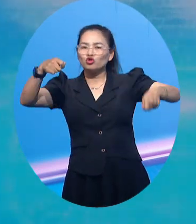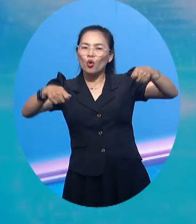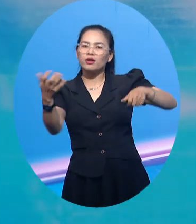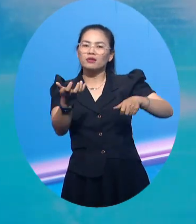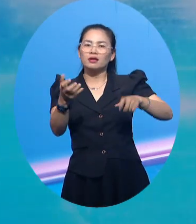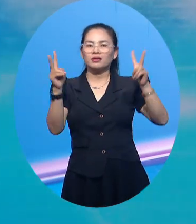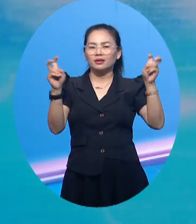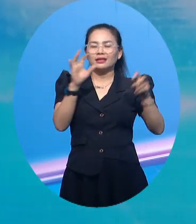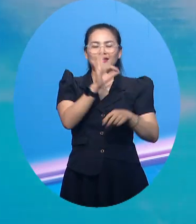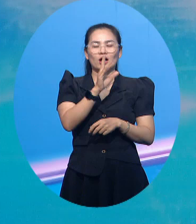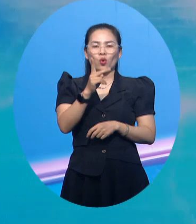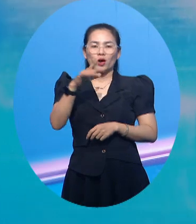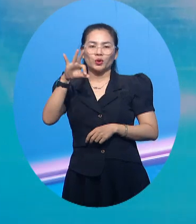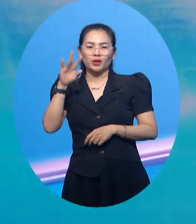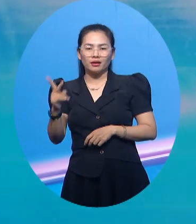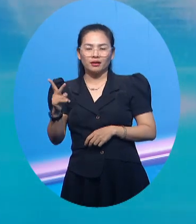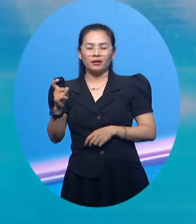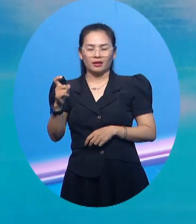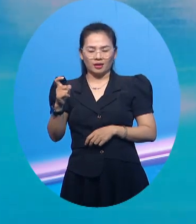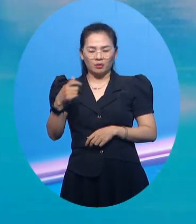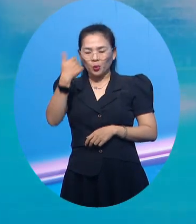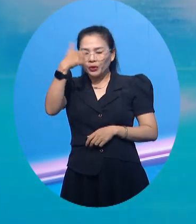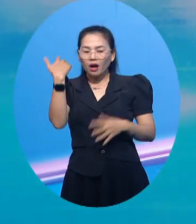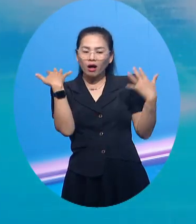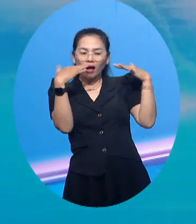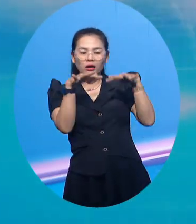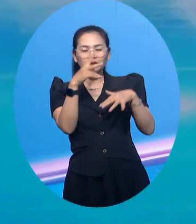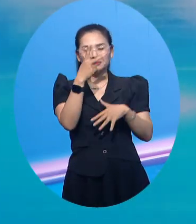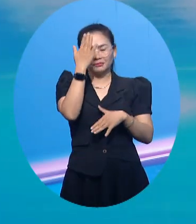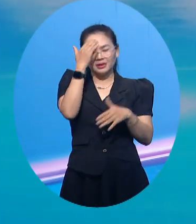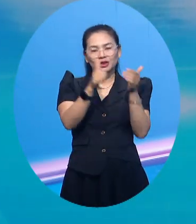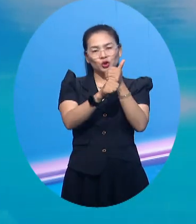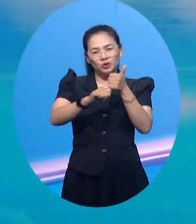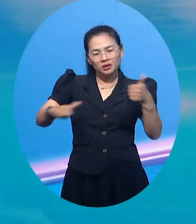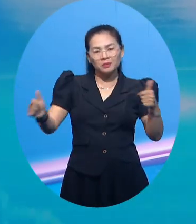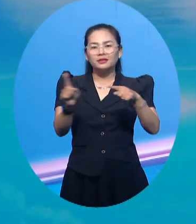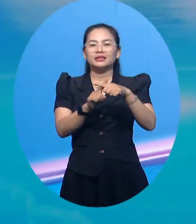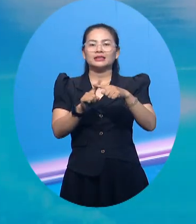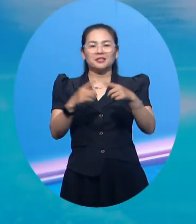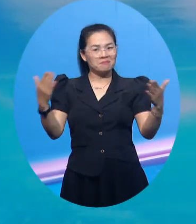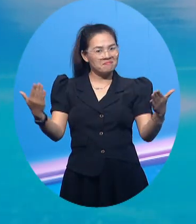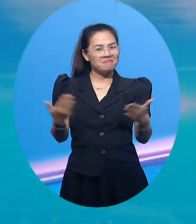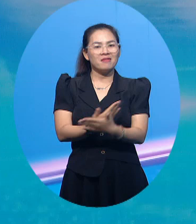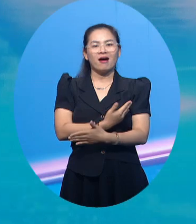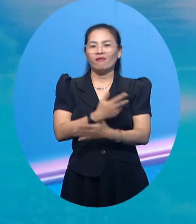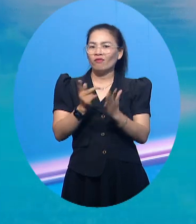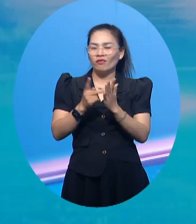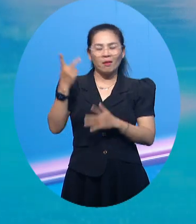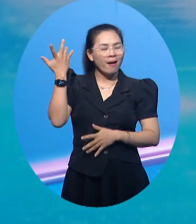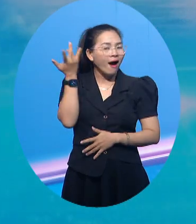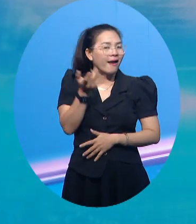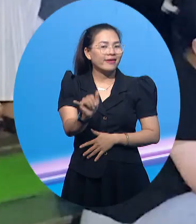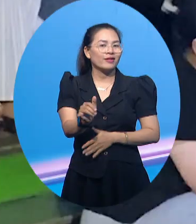phần tiếp nối những giá trị truyền thống đến các bạn trẻ, thêm yêu những giá trị truyền thống tốt đẹp của dân tộc theo một cách mới mẻ, lôi cuốn, hấp